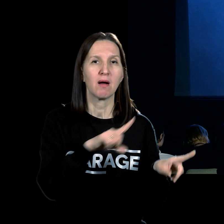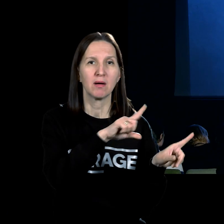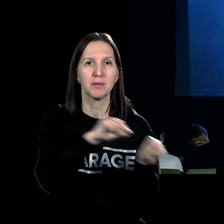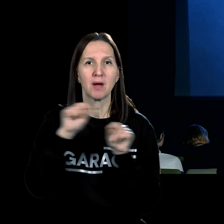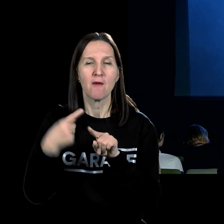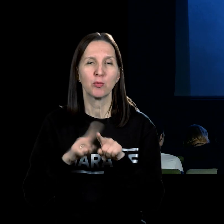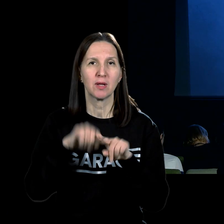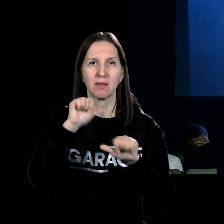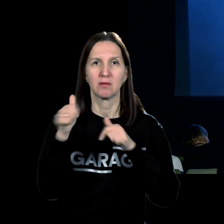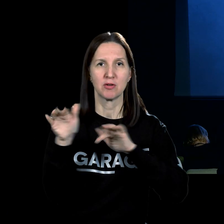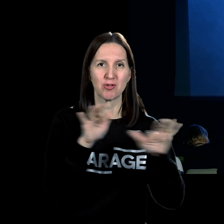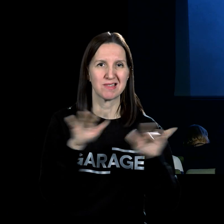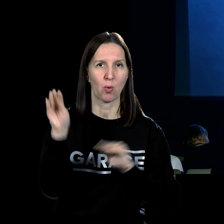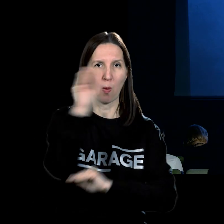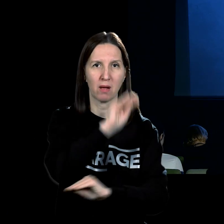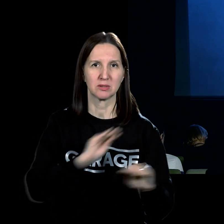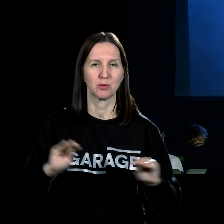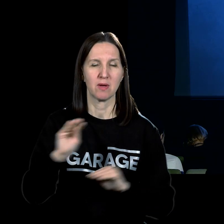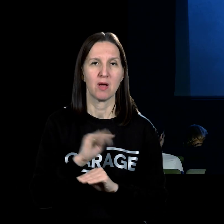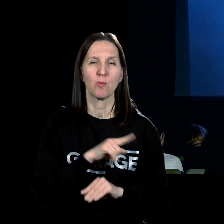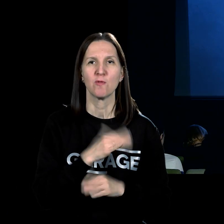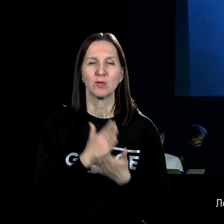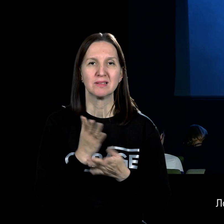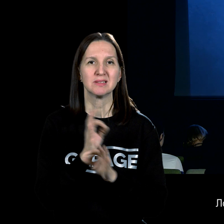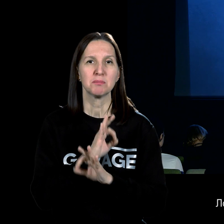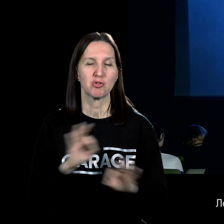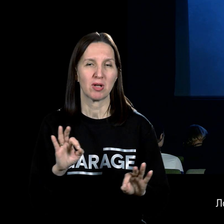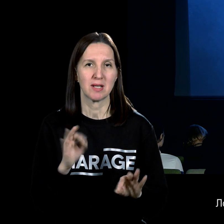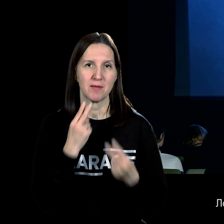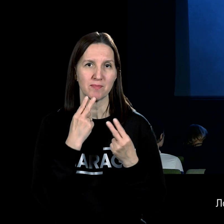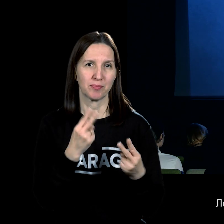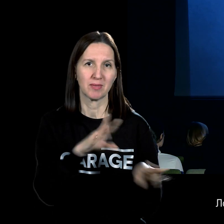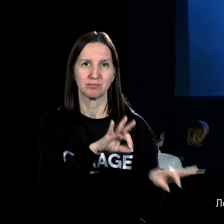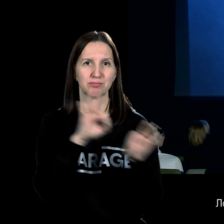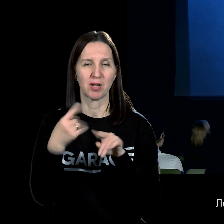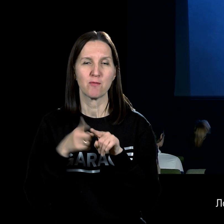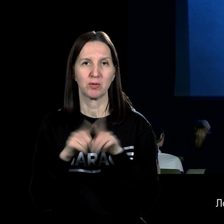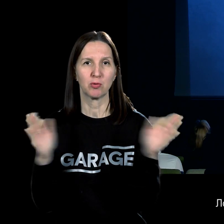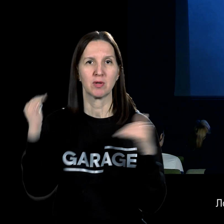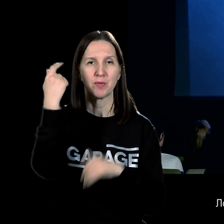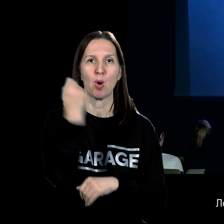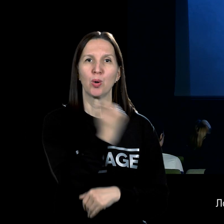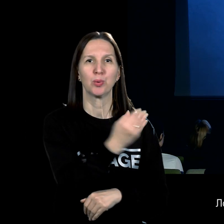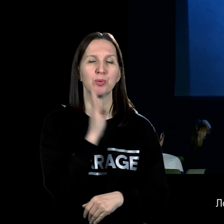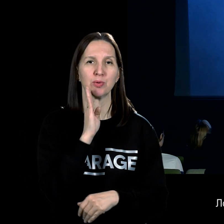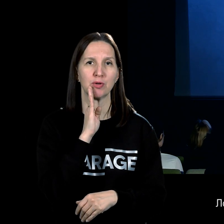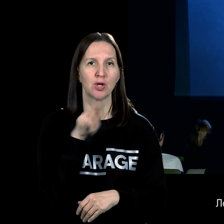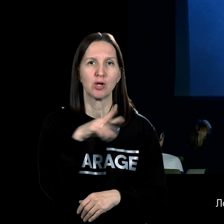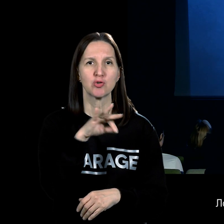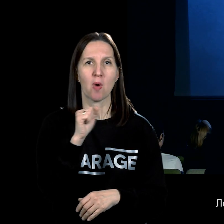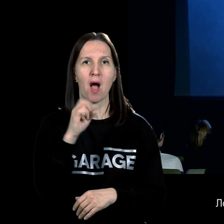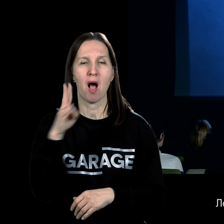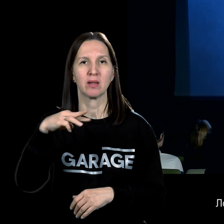эту жестикуляцию? У него замечательно, он когда говорит про, как он перерисовывал эту работу художницы Джоан Митчелл, как,